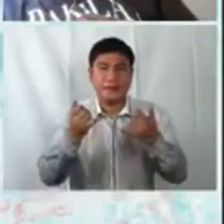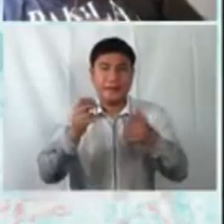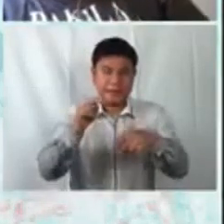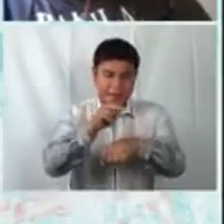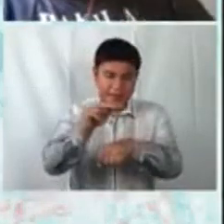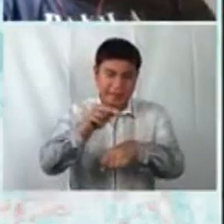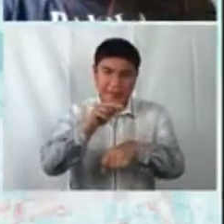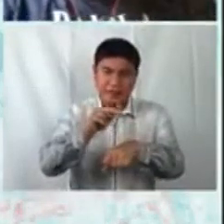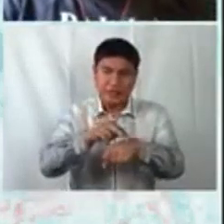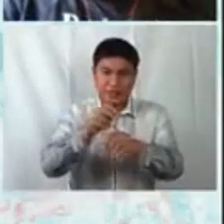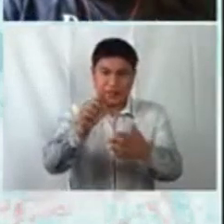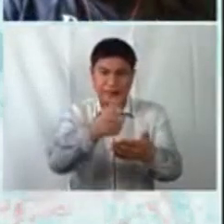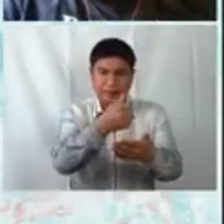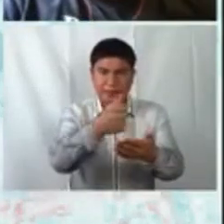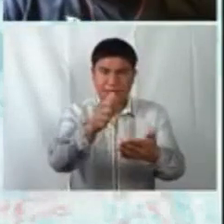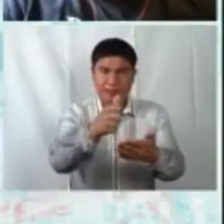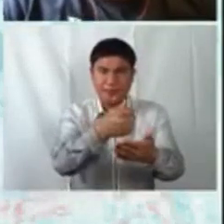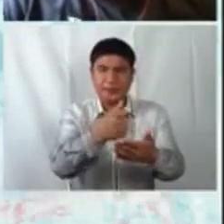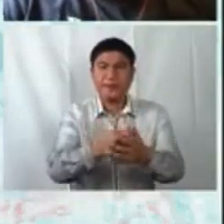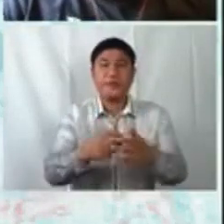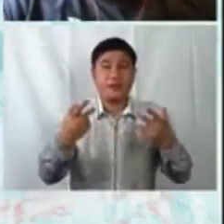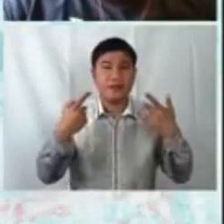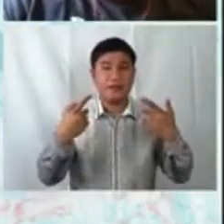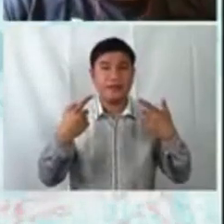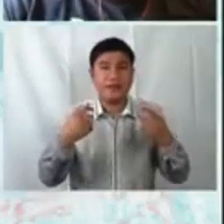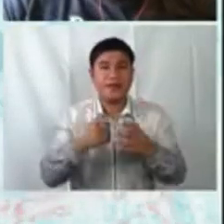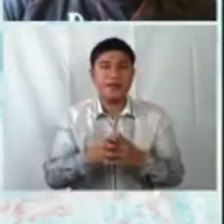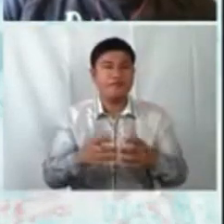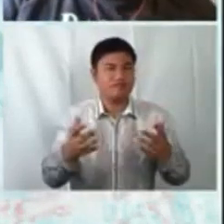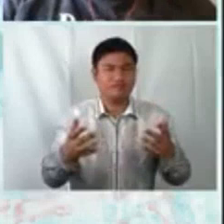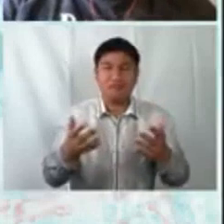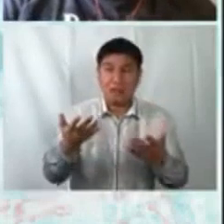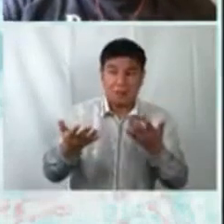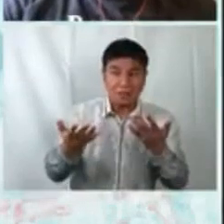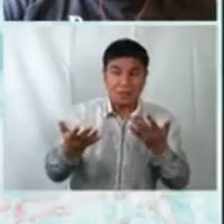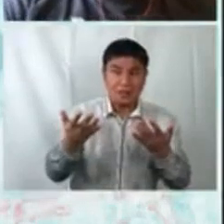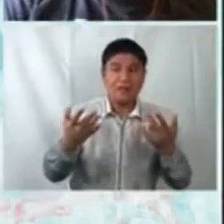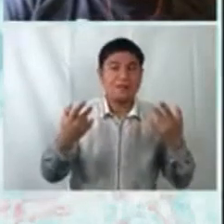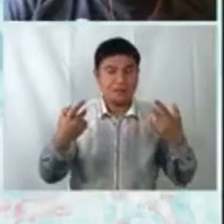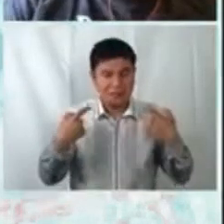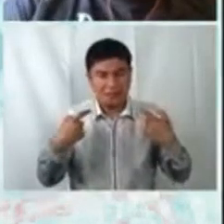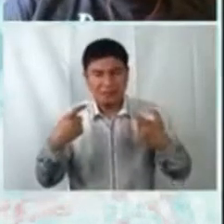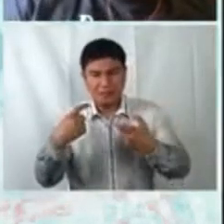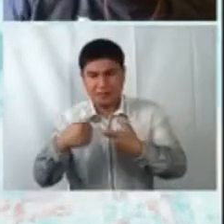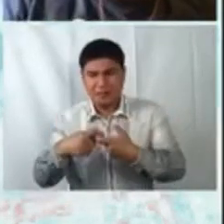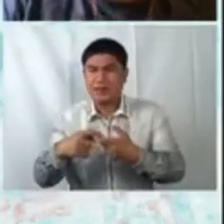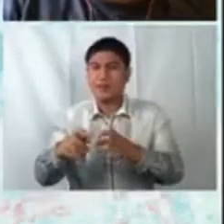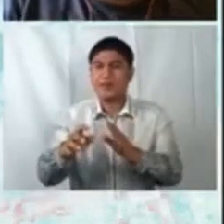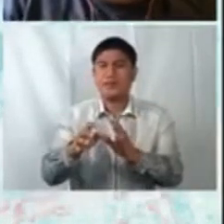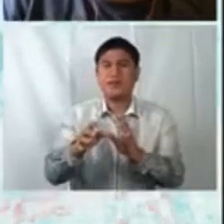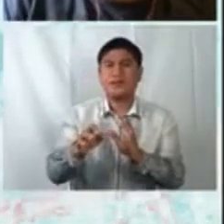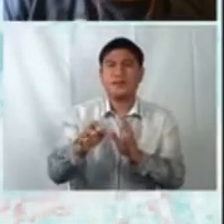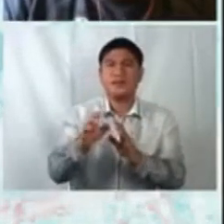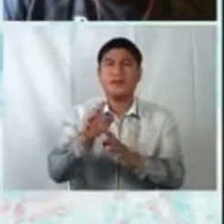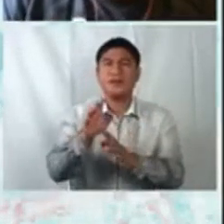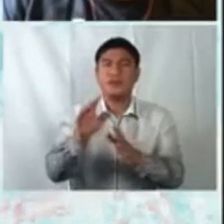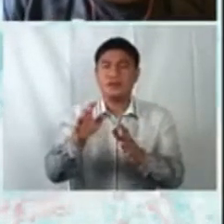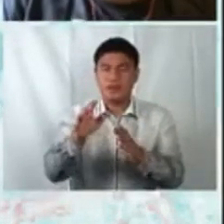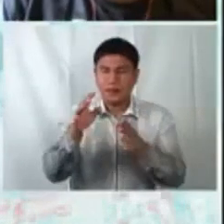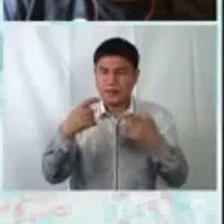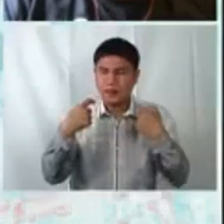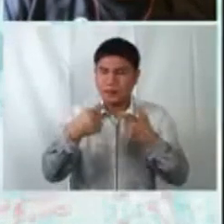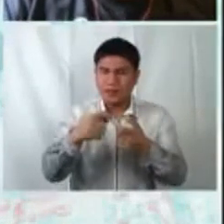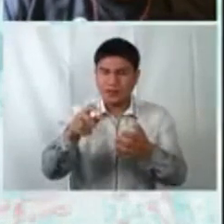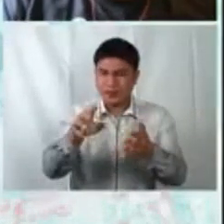anthem natin. Oh? Magkakaroon yan ng Spanish lyrics kay Jose Palma, September of 1899.